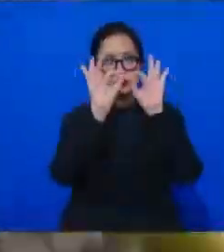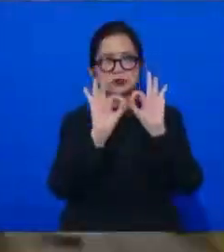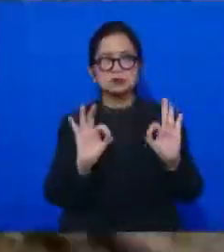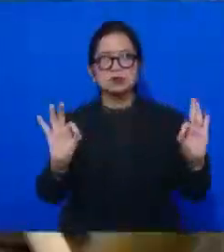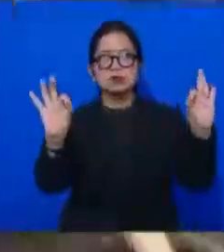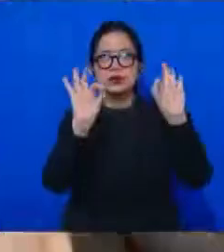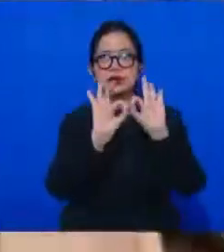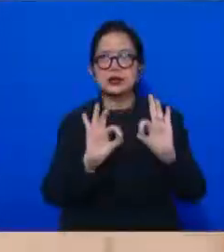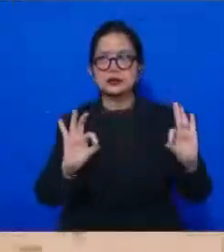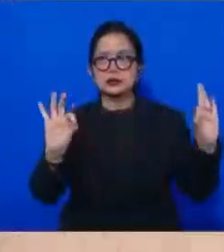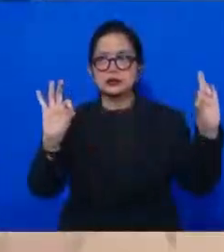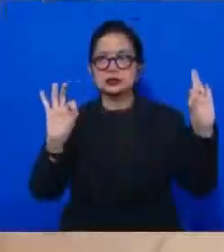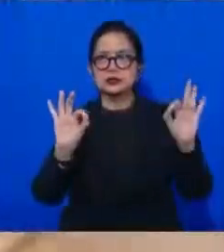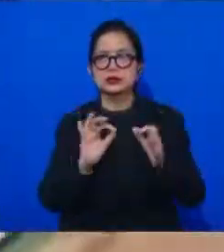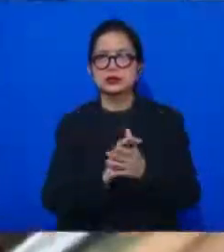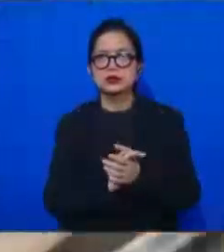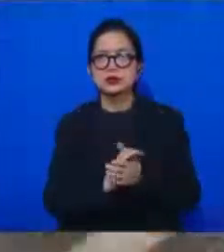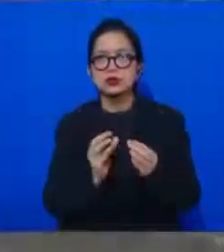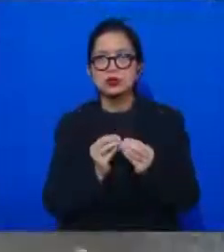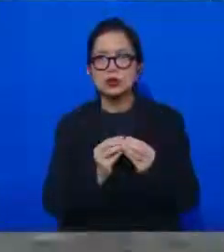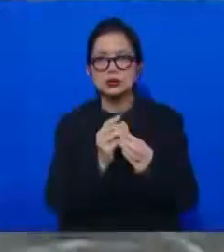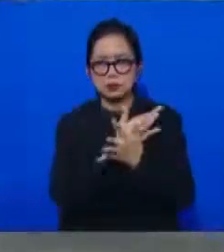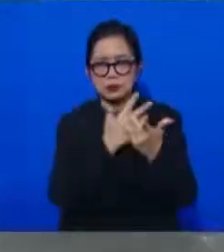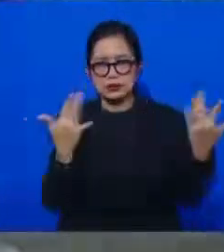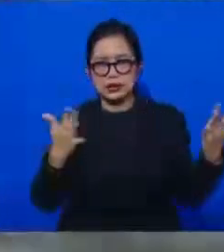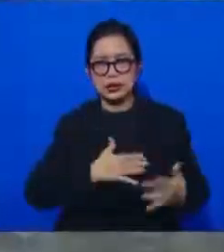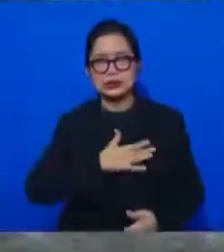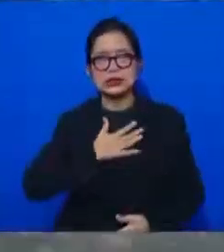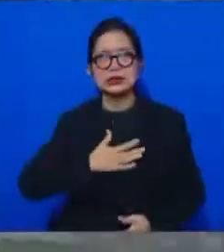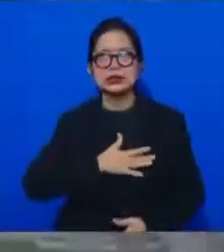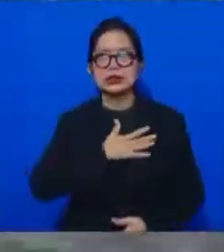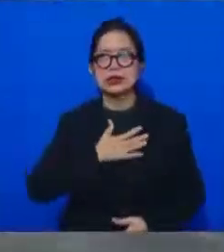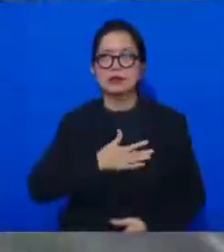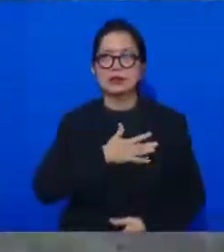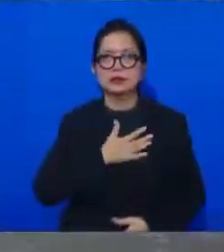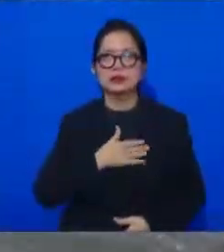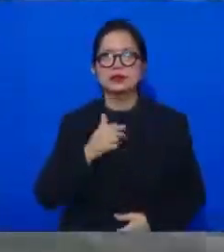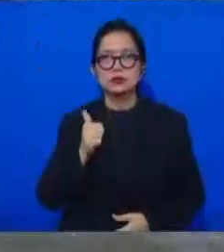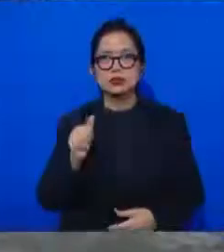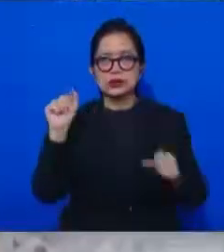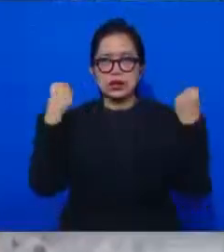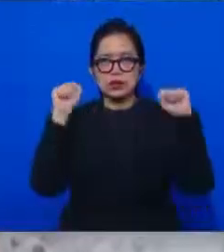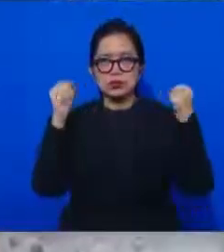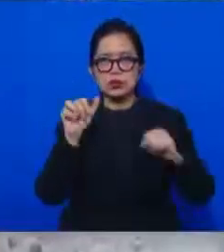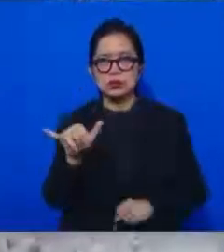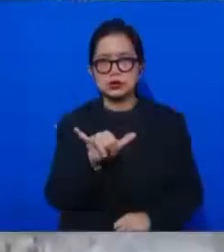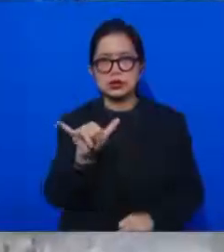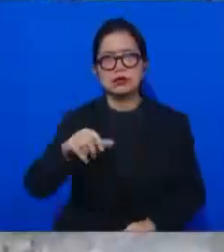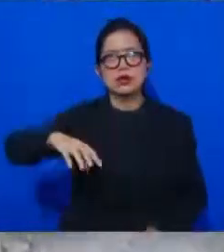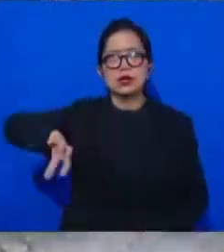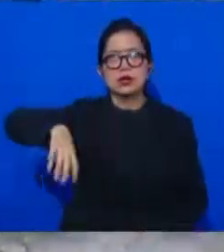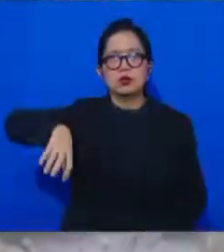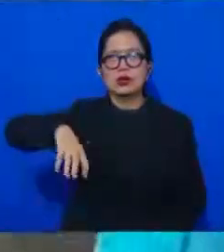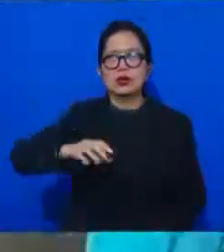sejuk di kawasan wisata ini membuat pengunjung merasa nyaman dan betah menghabiskan waktu berlibur bersama keluarga. Anak-anak pun